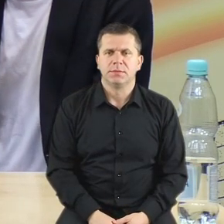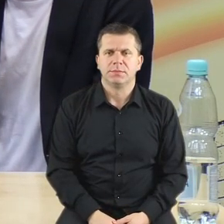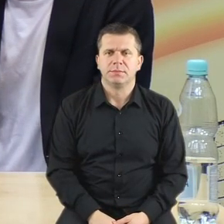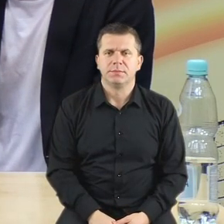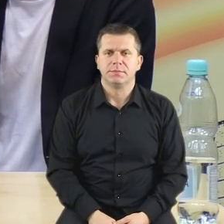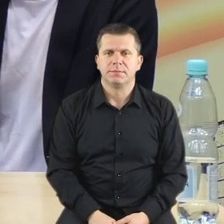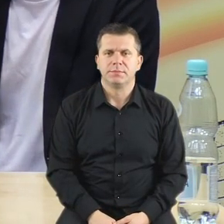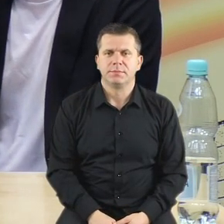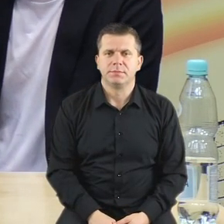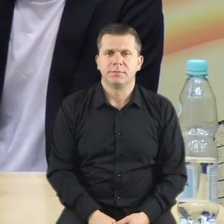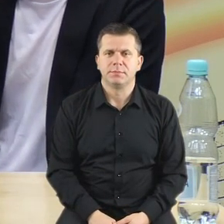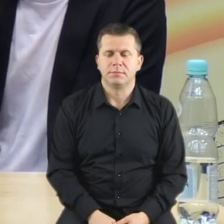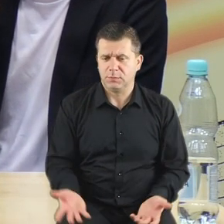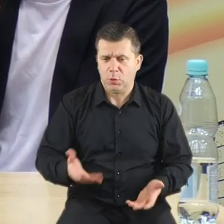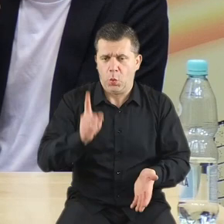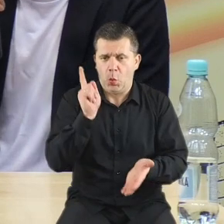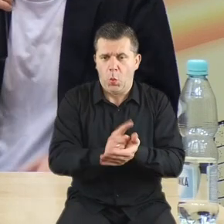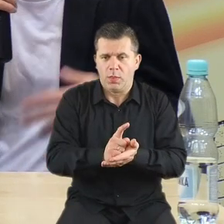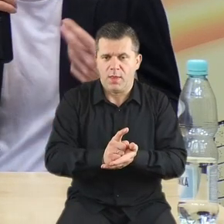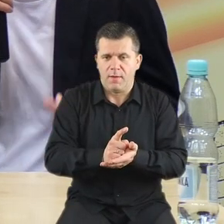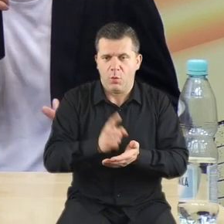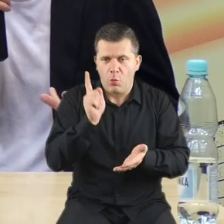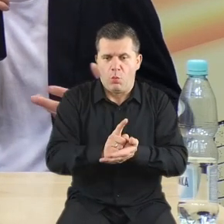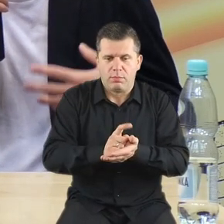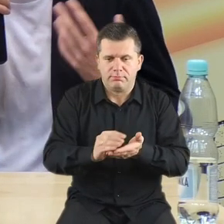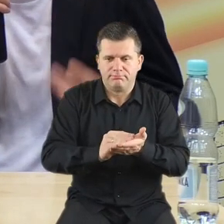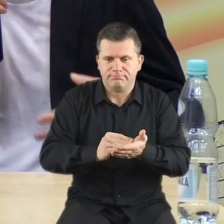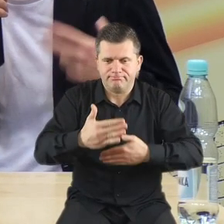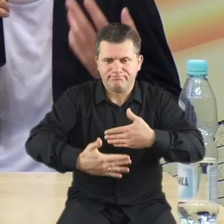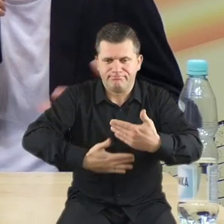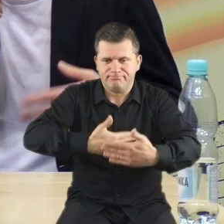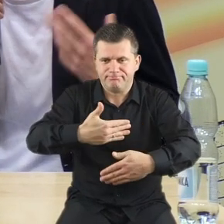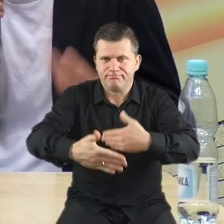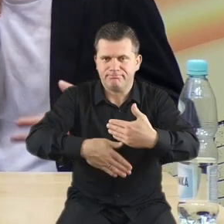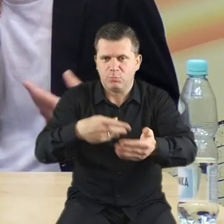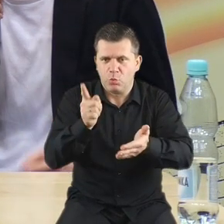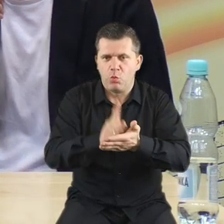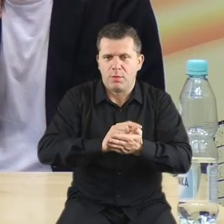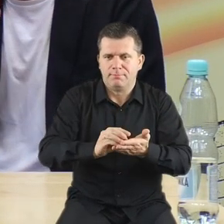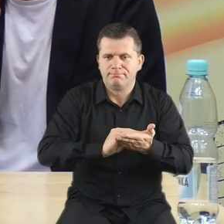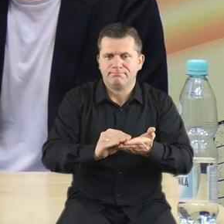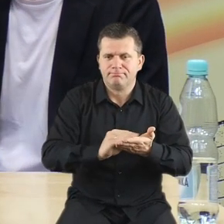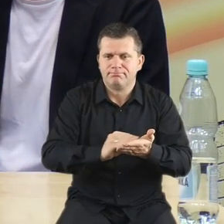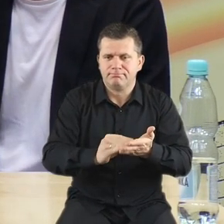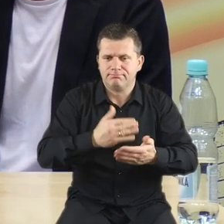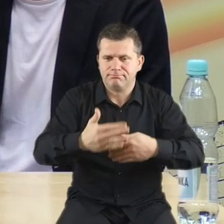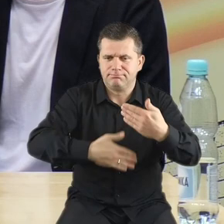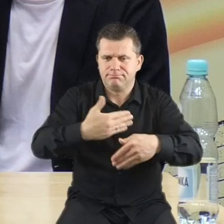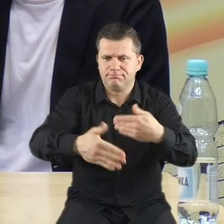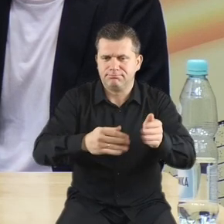I zaczęło wychodzić, tak. To nabrało życia, zaczęło jakoś tak, nabrało tej potrzeby.